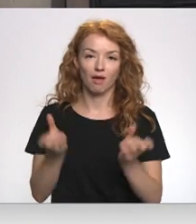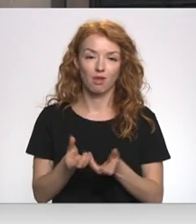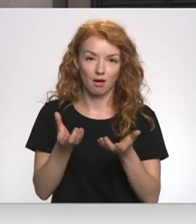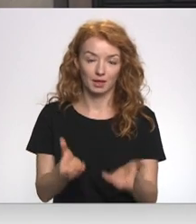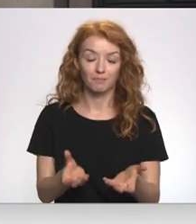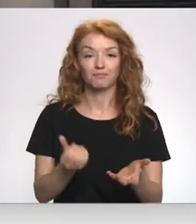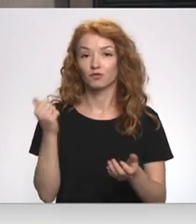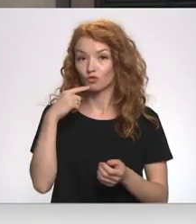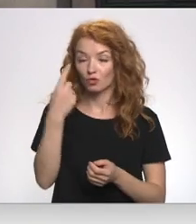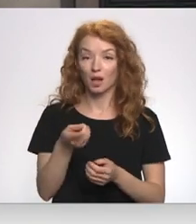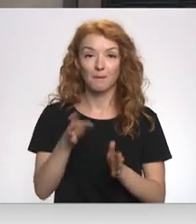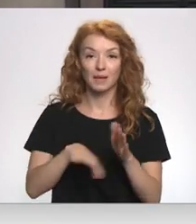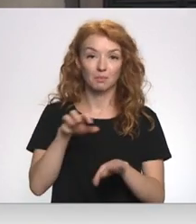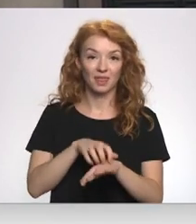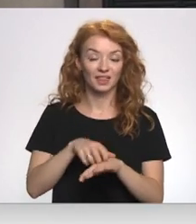nebūs Latvijas.